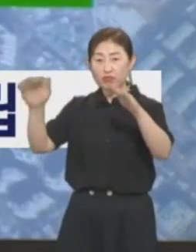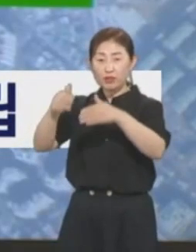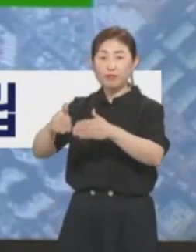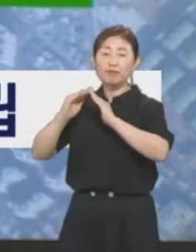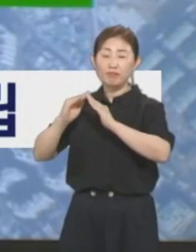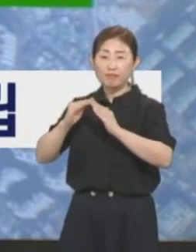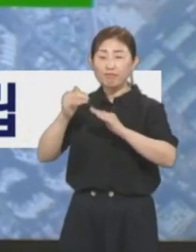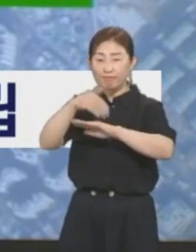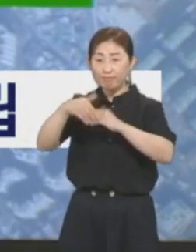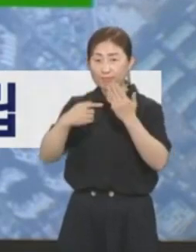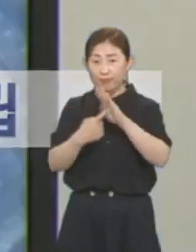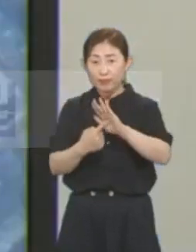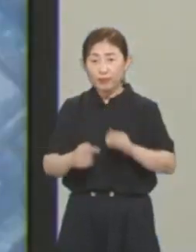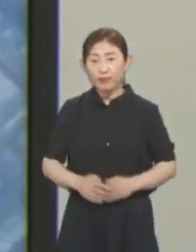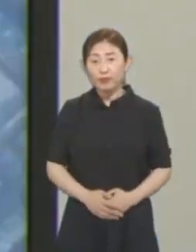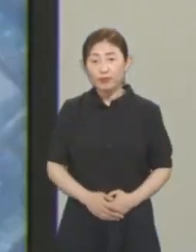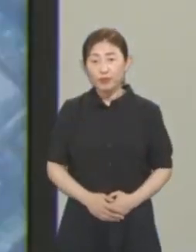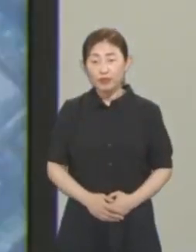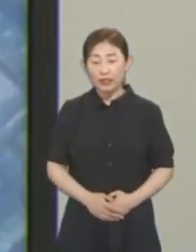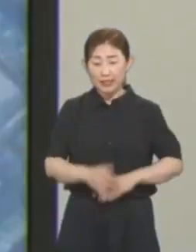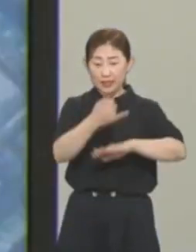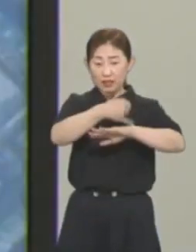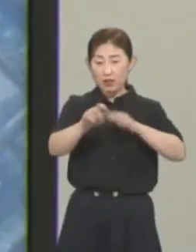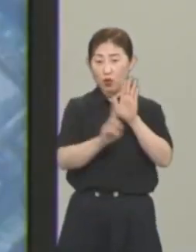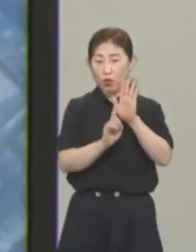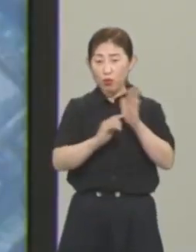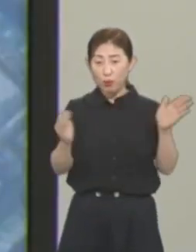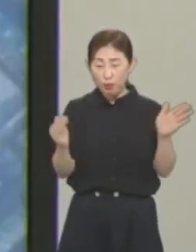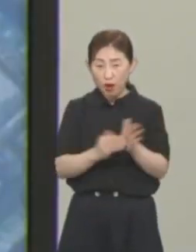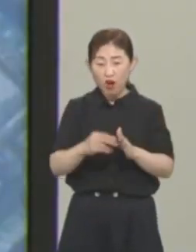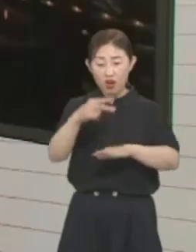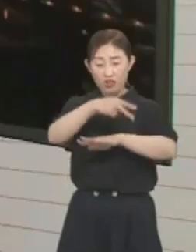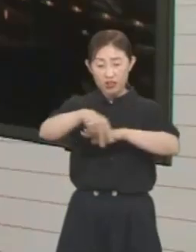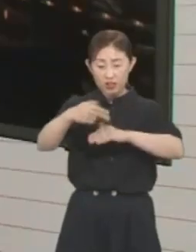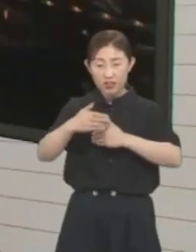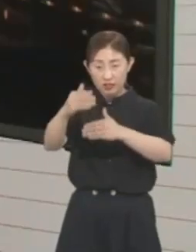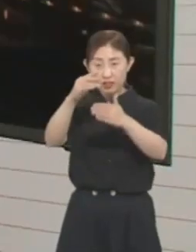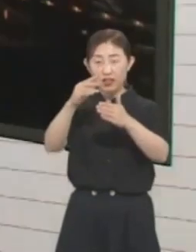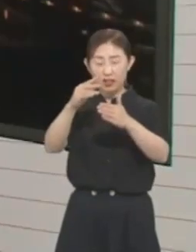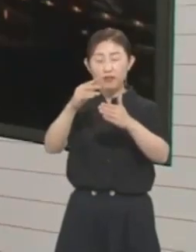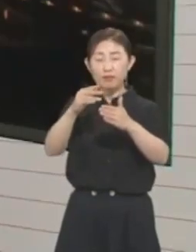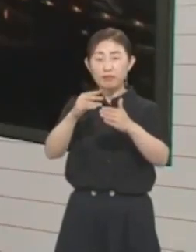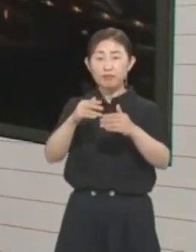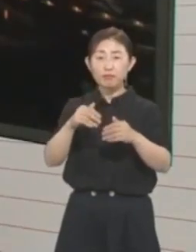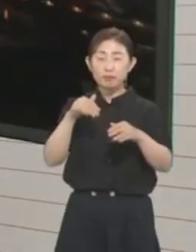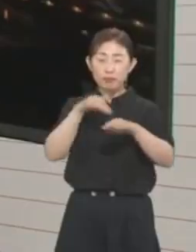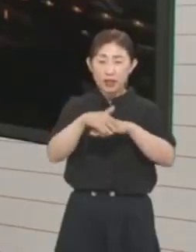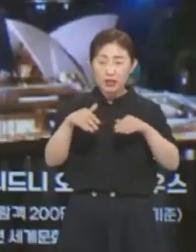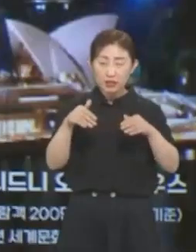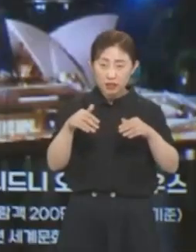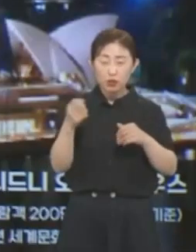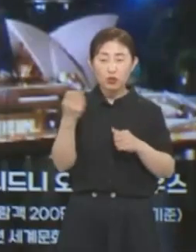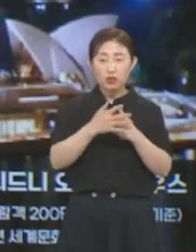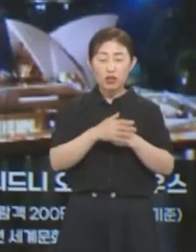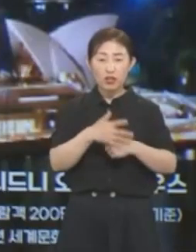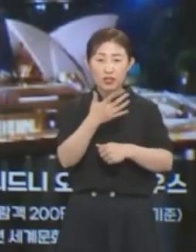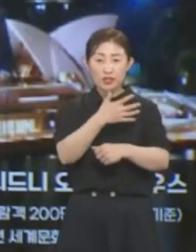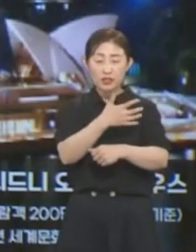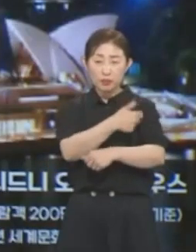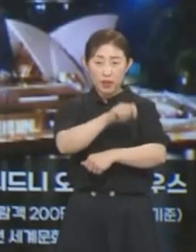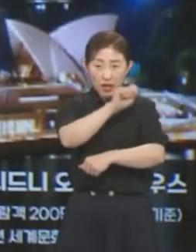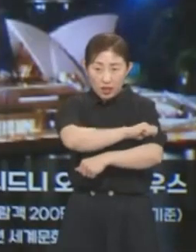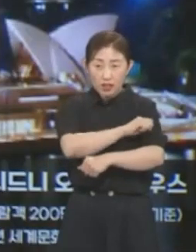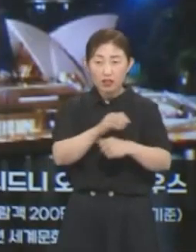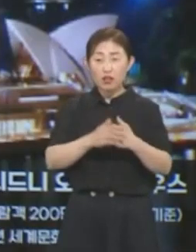건립하겠다고 밝혔습니다. 특히 디자인 공모 후 설계를 진행하는 방식으로 스페인의 구겐하임 빌바오 미술관